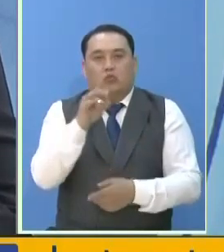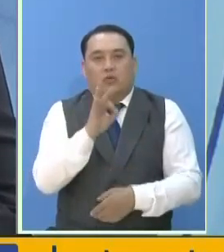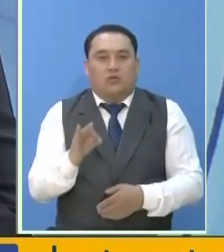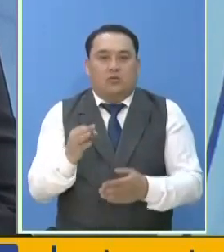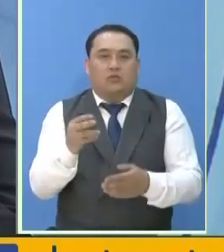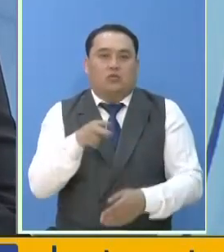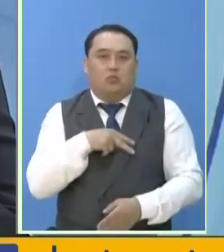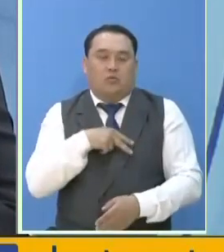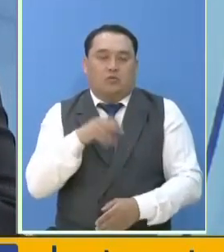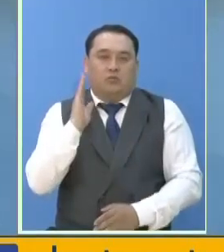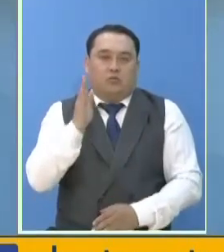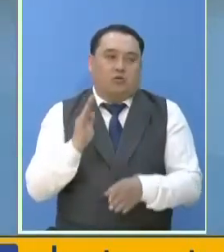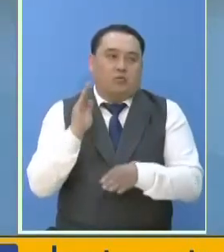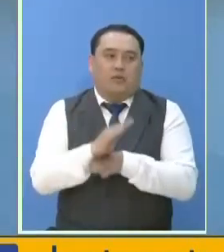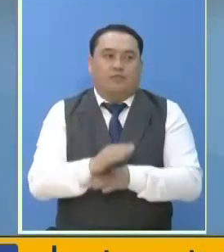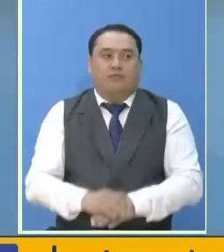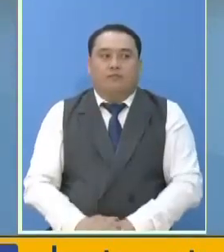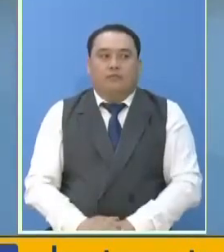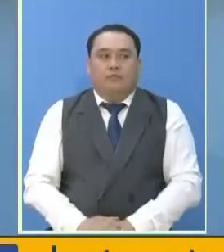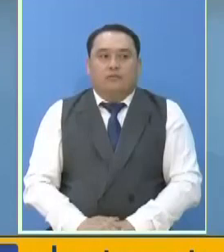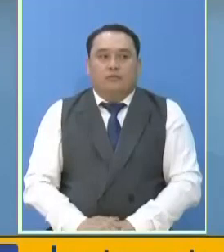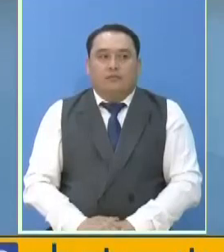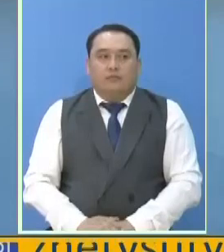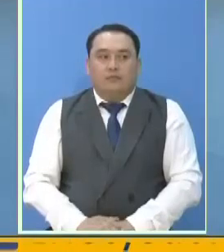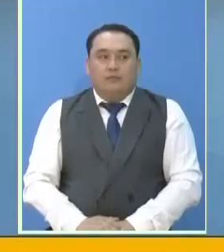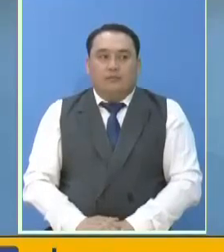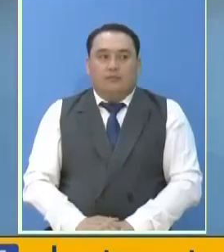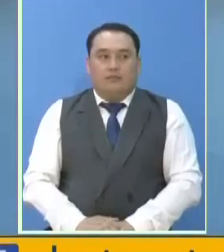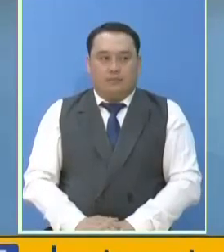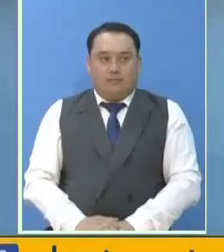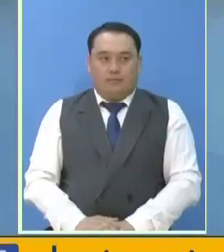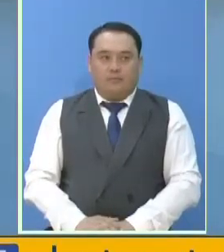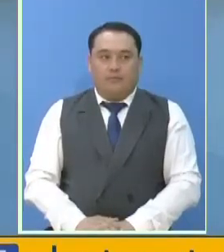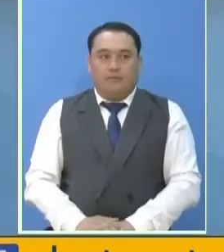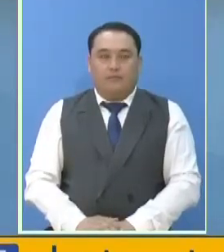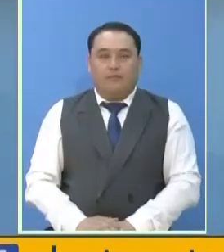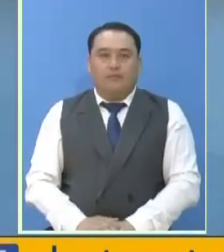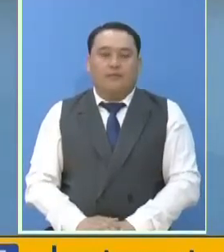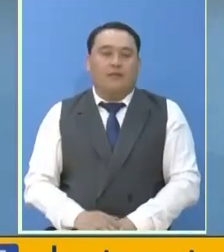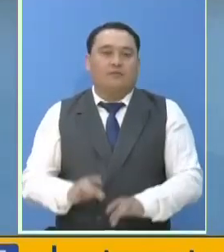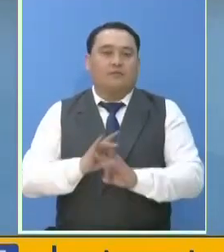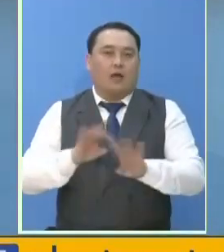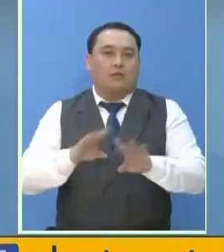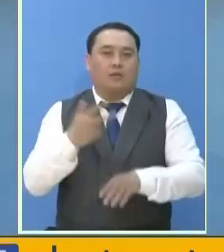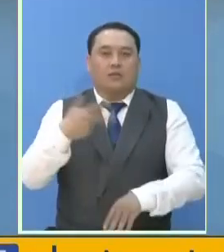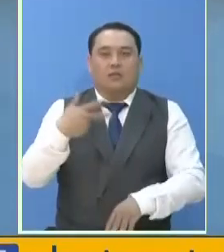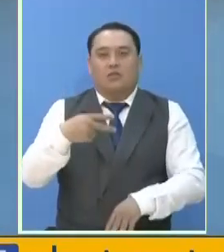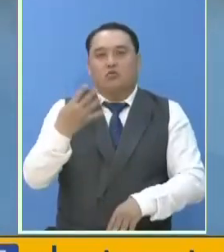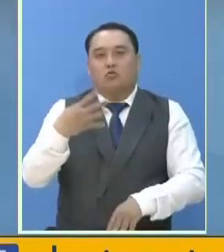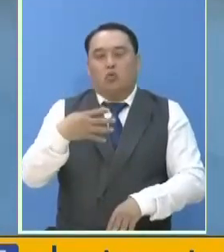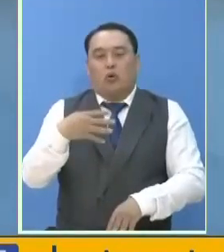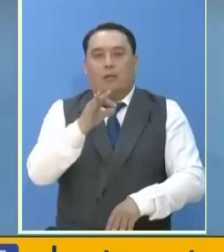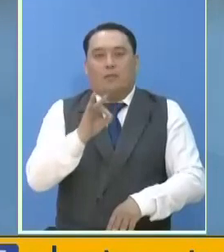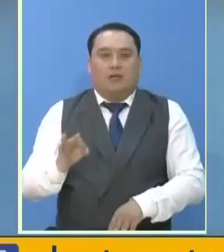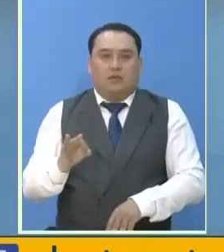будет получать. Извините, еще у меня вот такой вопрос возник по ходу нашего разговора. Вот вы сказали, 30-40 разница между